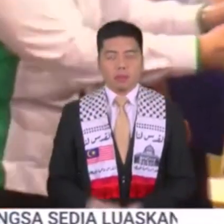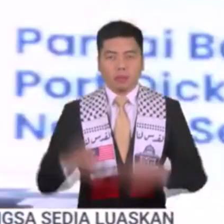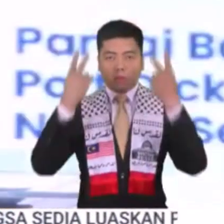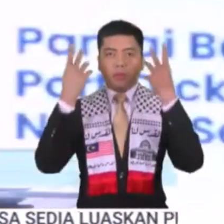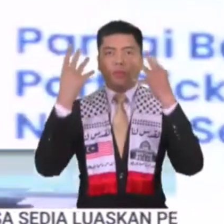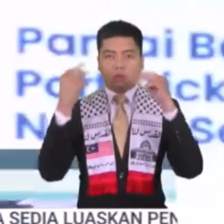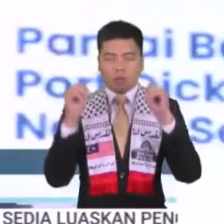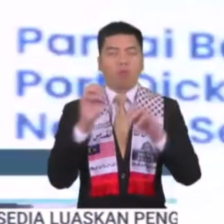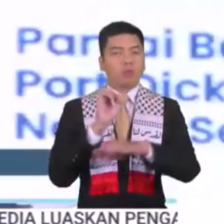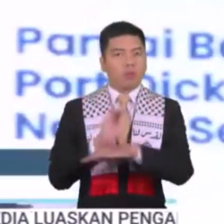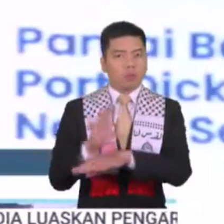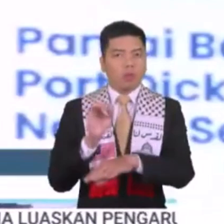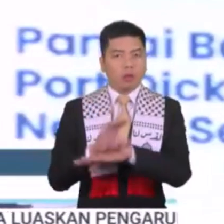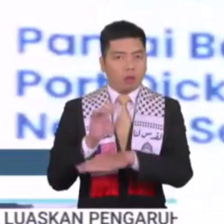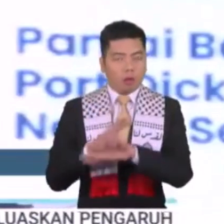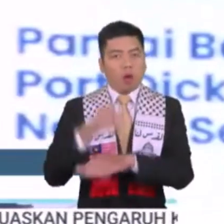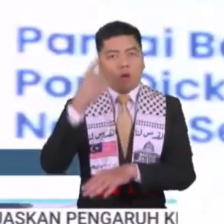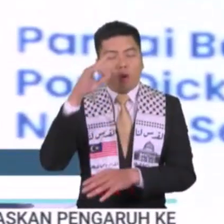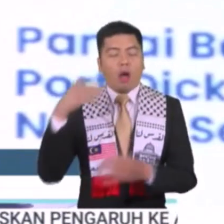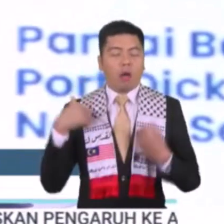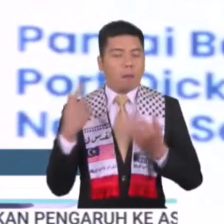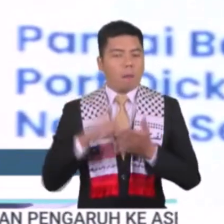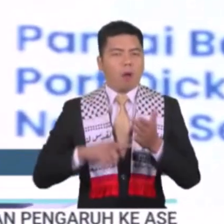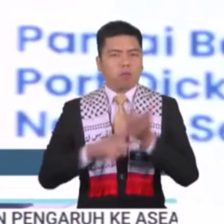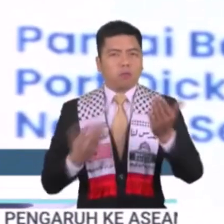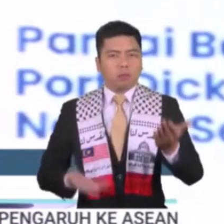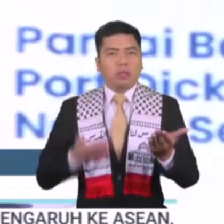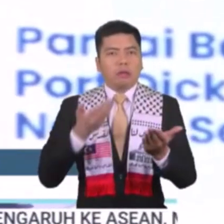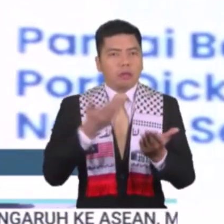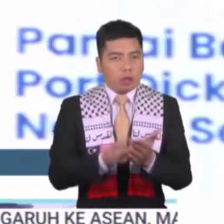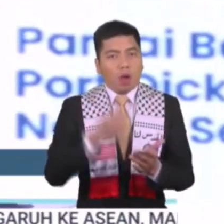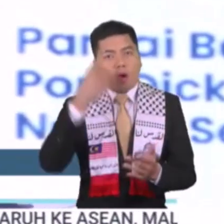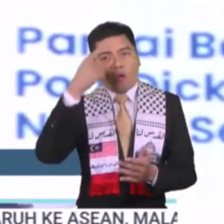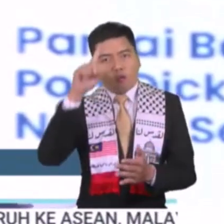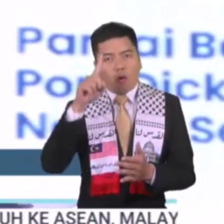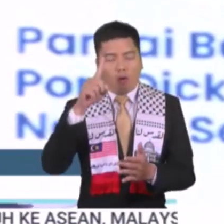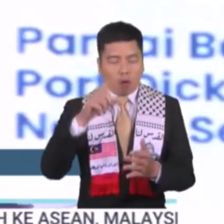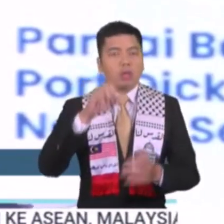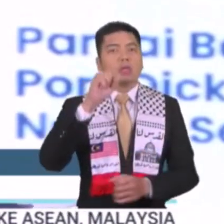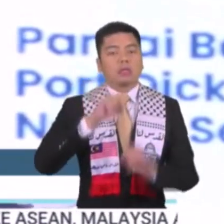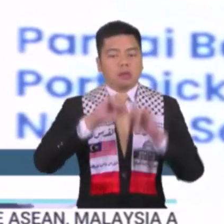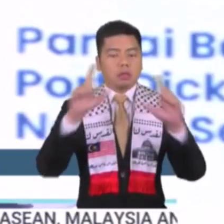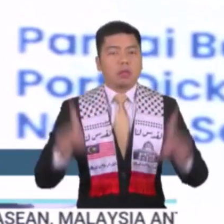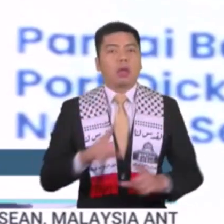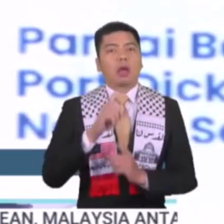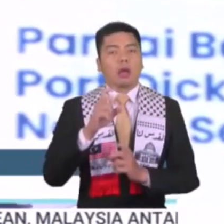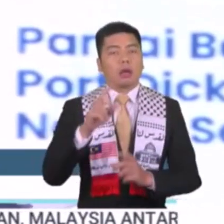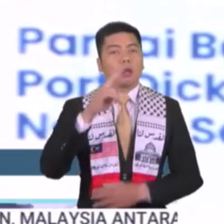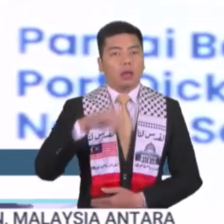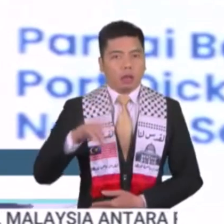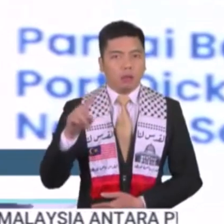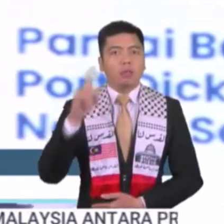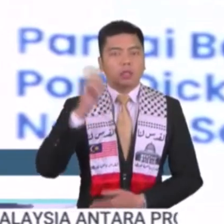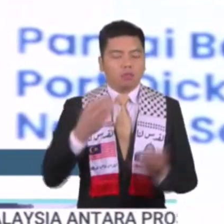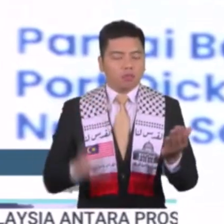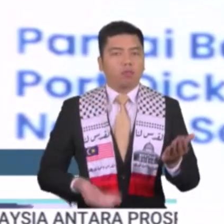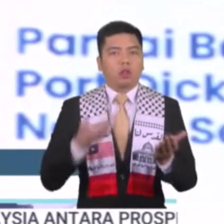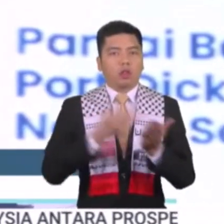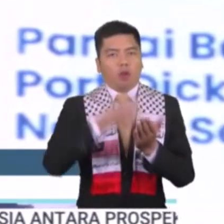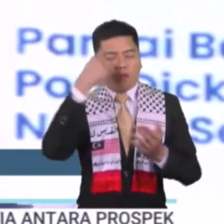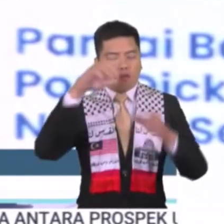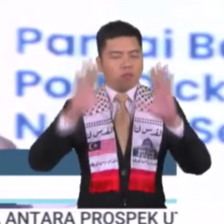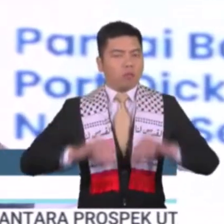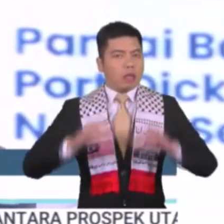Perdana Menteri turut menasihati pihak yang ada cadangan dan prihatin berkaitan pensijilan halal supaya membawa perkara itu